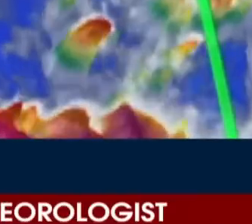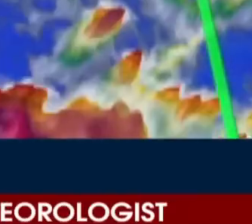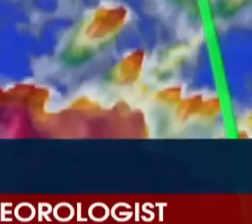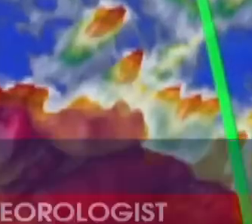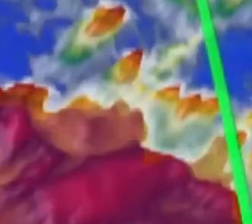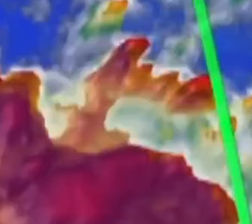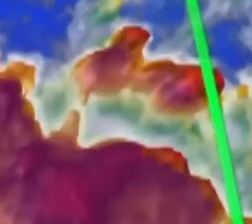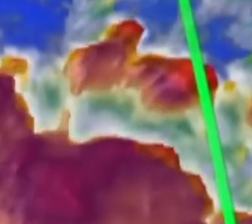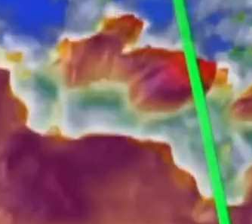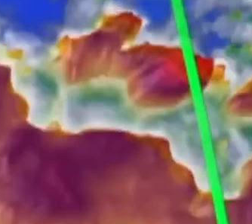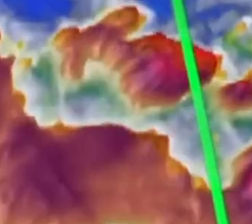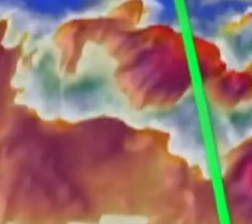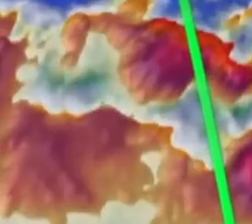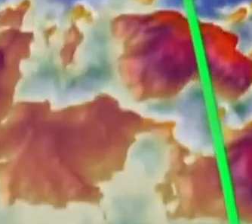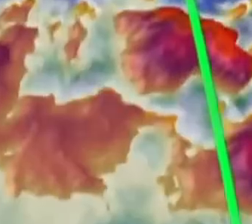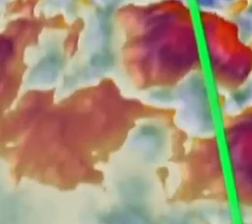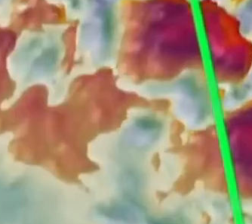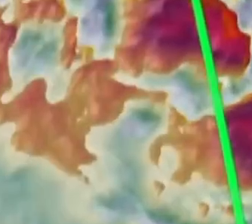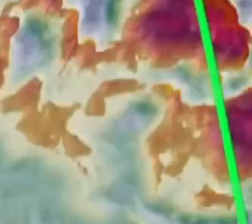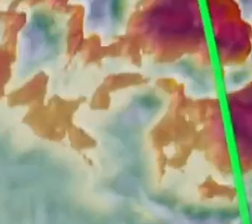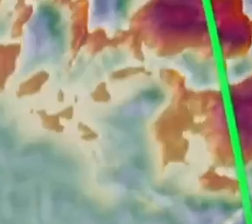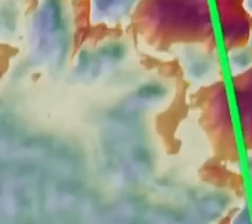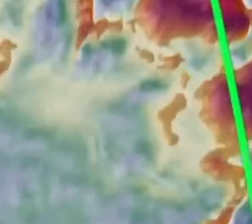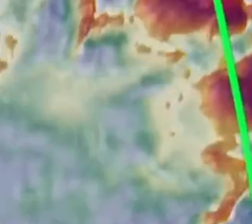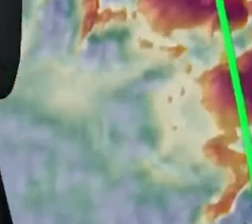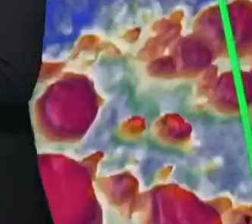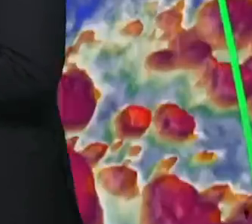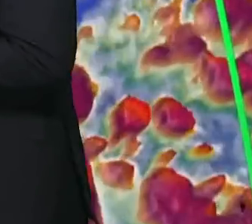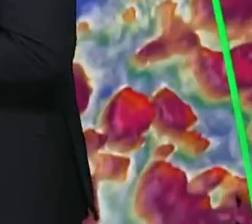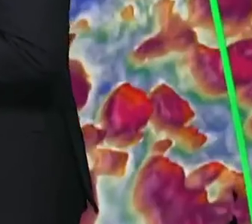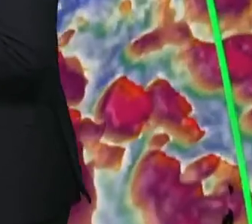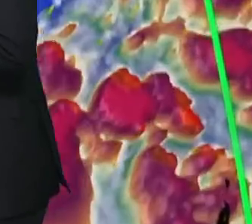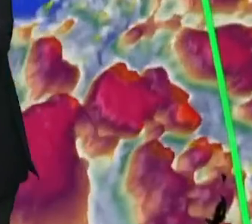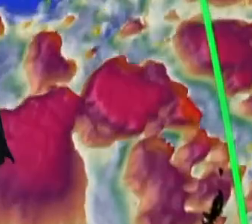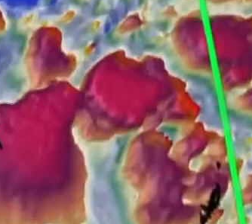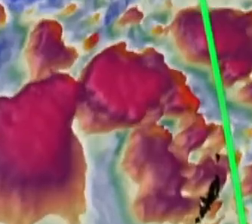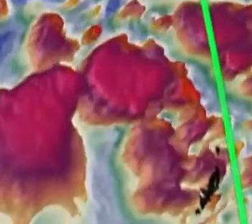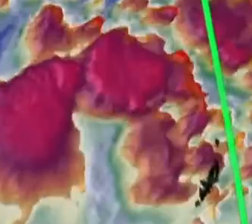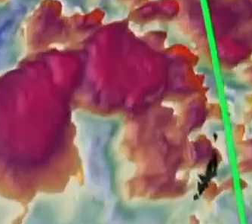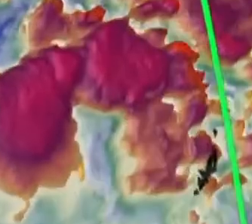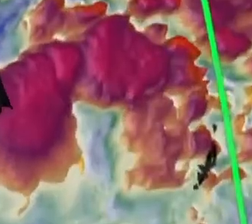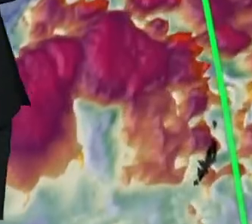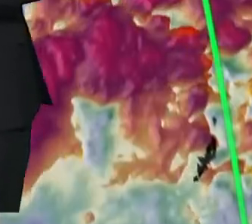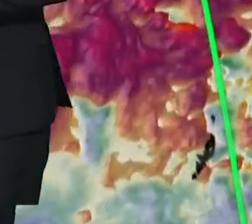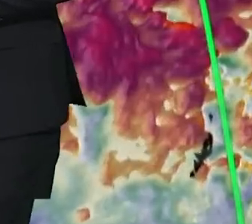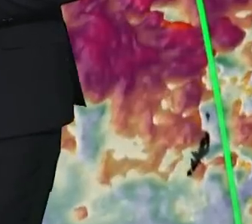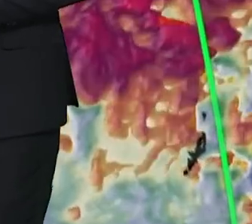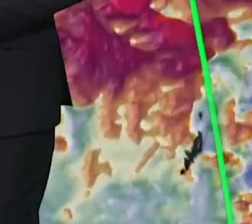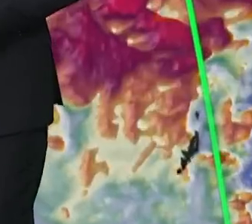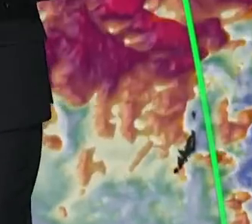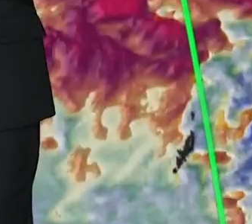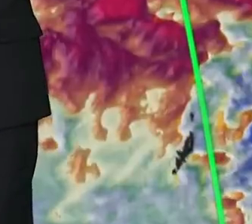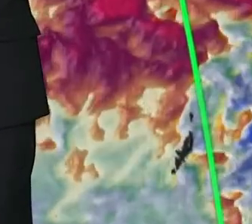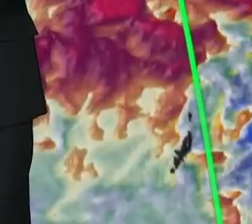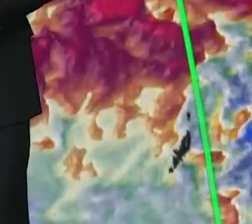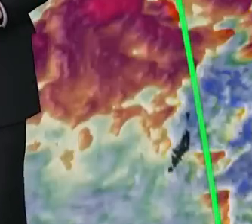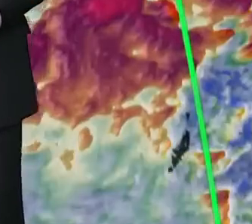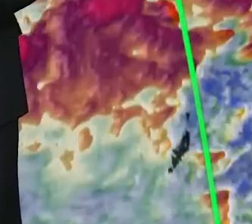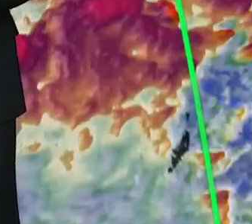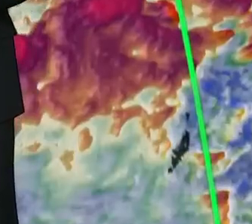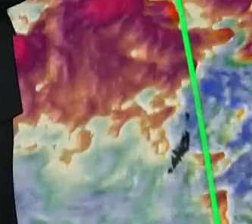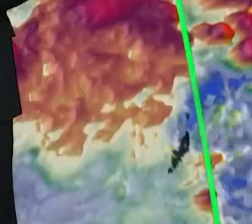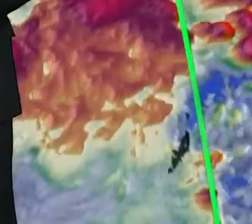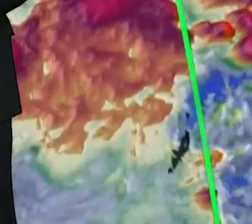Metro Manila at ilang bahagi ng Luzon. At bukas, maulan pa rin sa gitna at katimugang bahagi ng bansa dahil pa rin sa